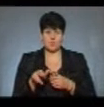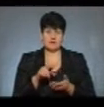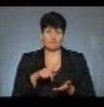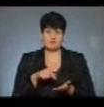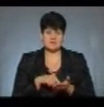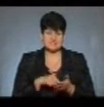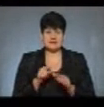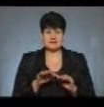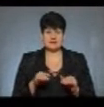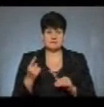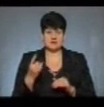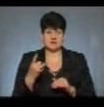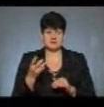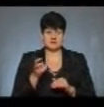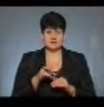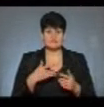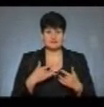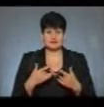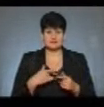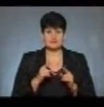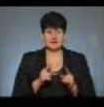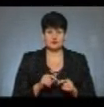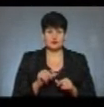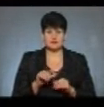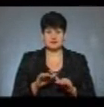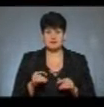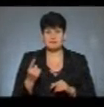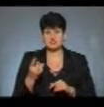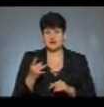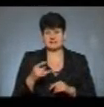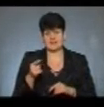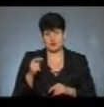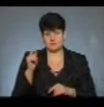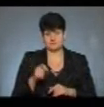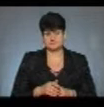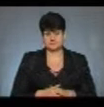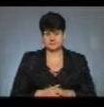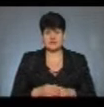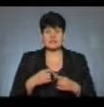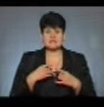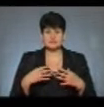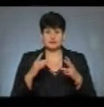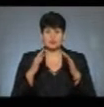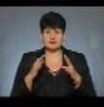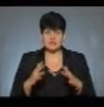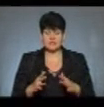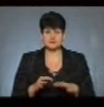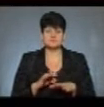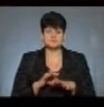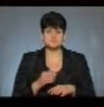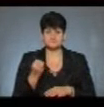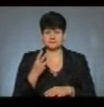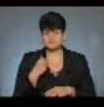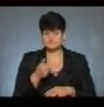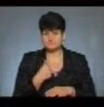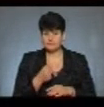місту. Ці діти вперше в театрі. Навіть деякі діти вперше в Тернополі. Свято ялинки для дітей в області відбувається 13-й